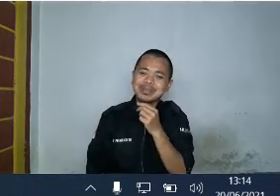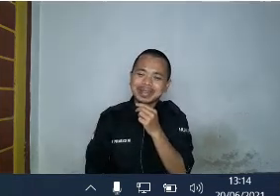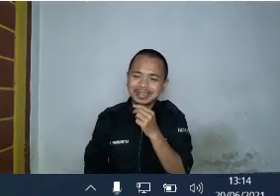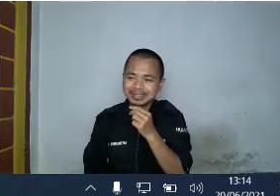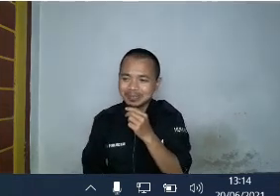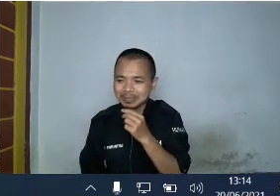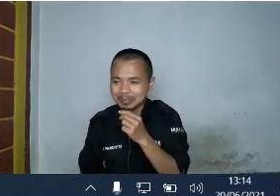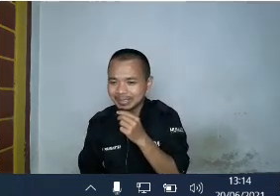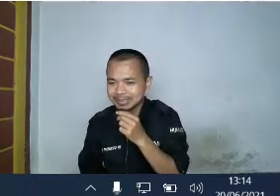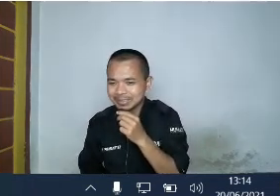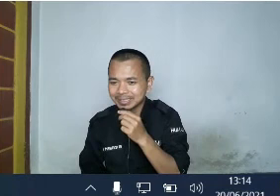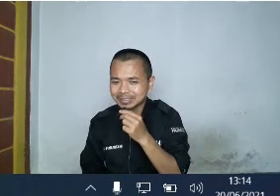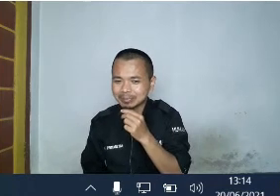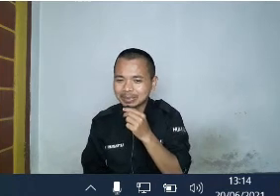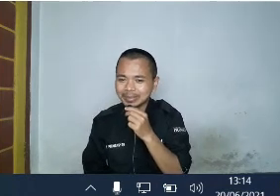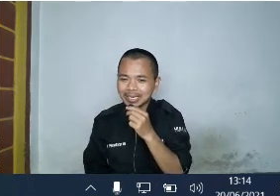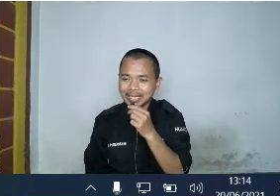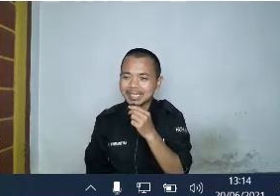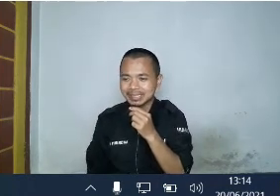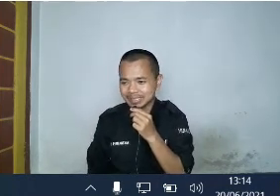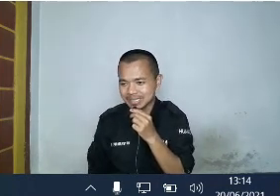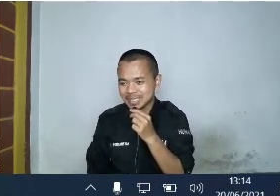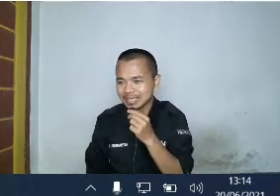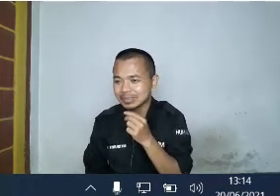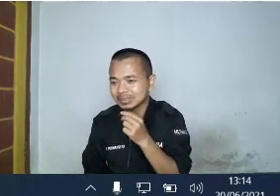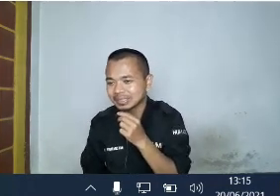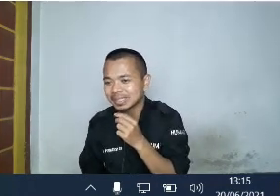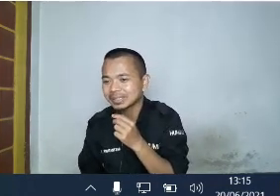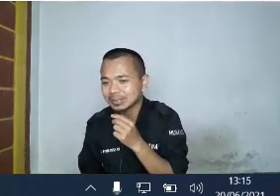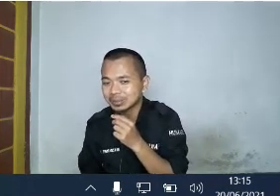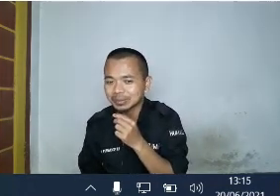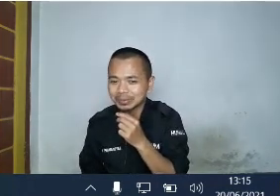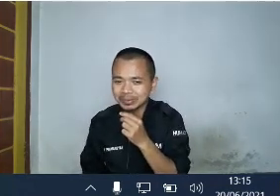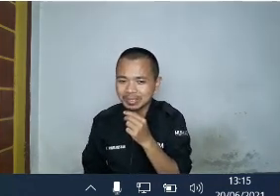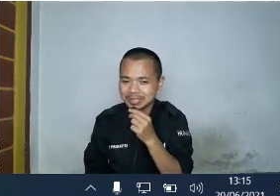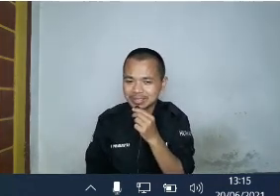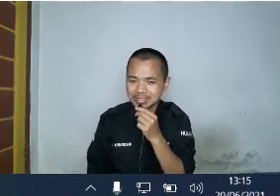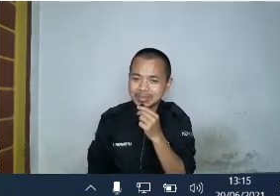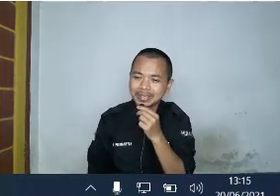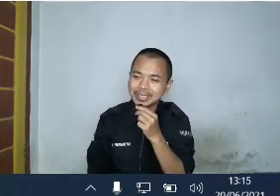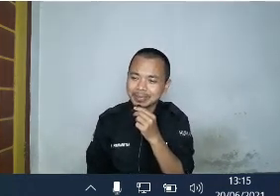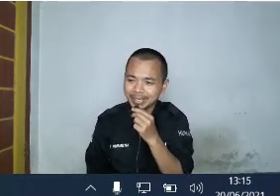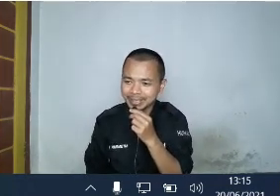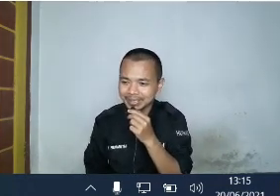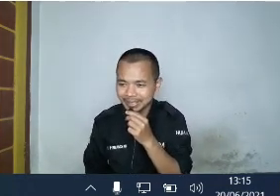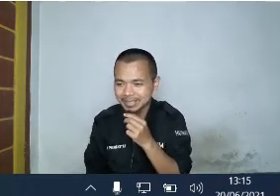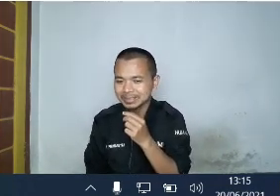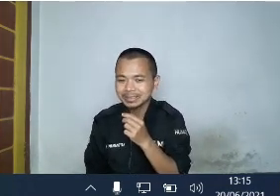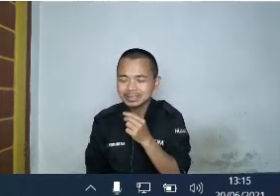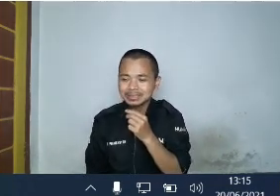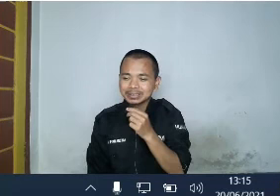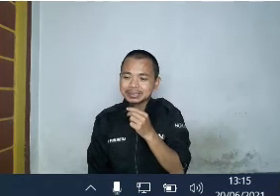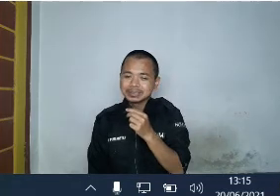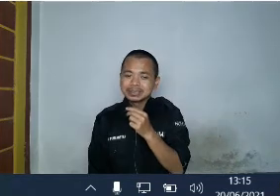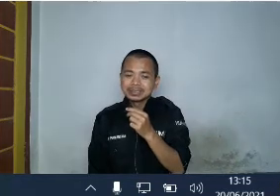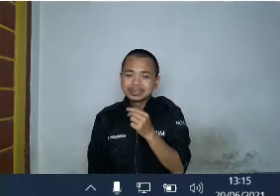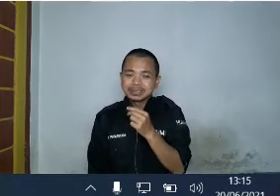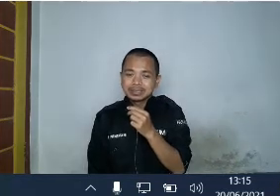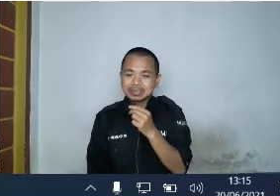lah enggak apa-apa yaitu apa yang temen-temen yang lain yang jelas saya kodenya itu untuk asas-asas manajemen ya